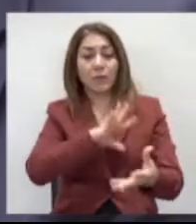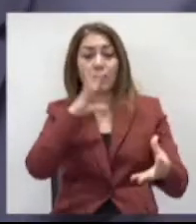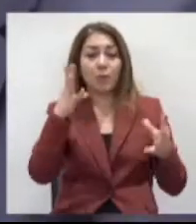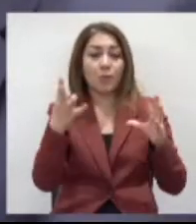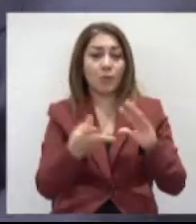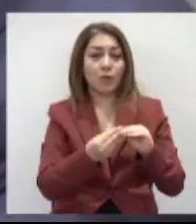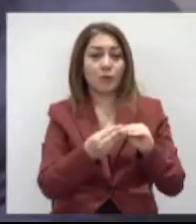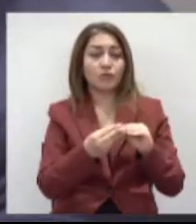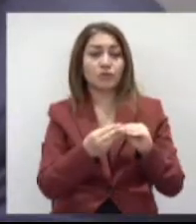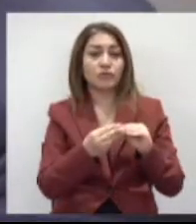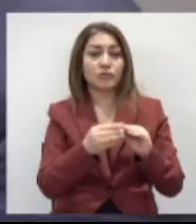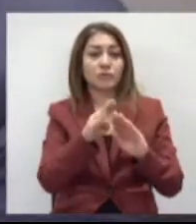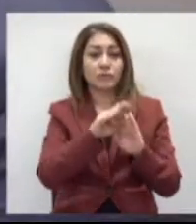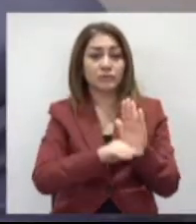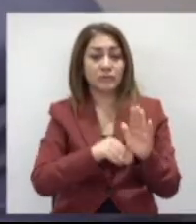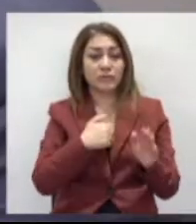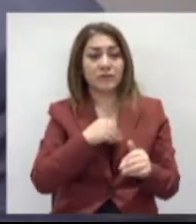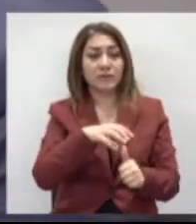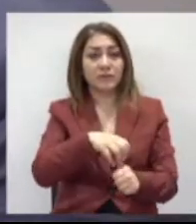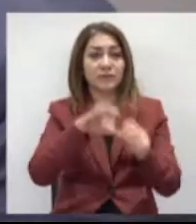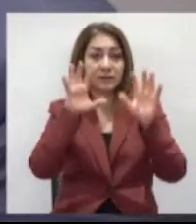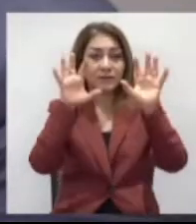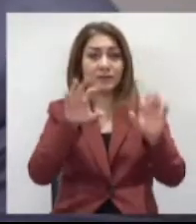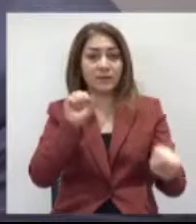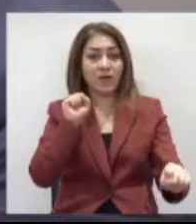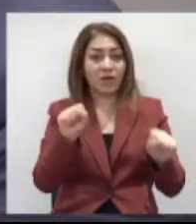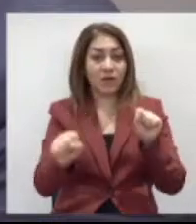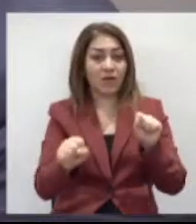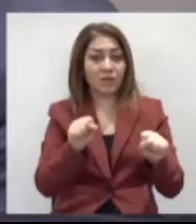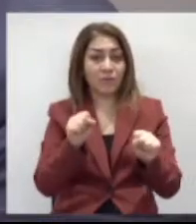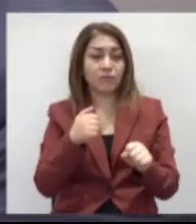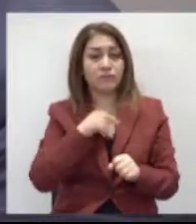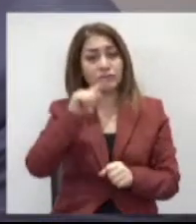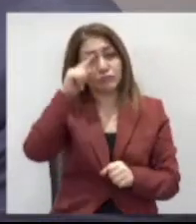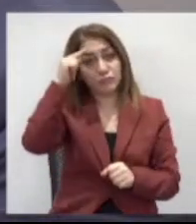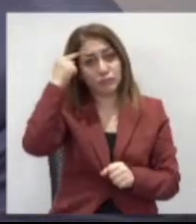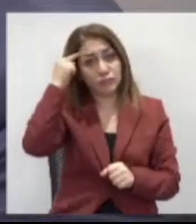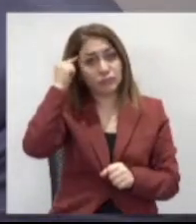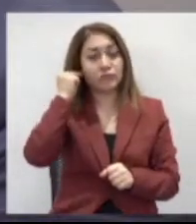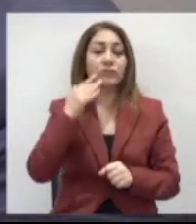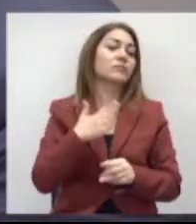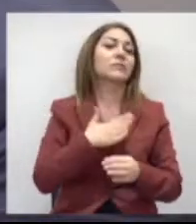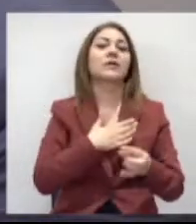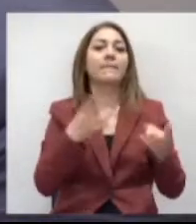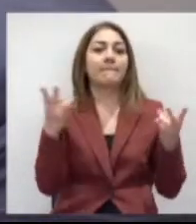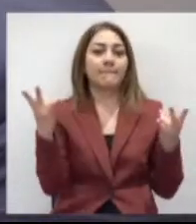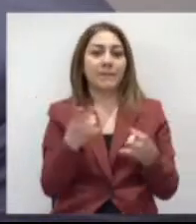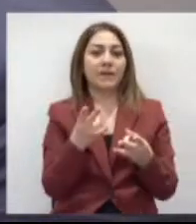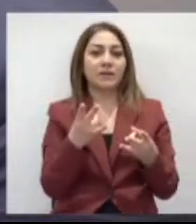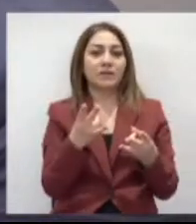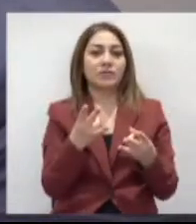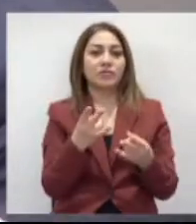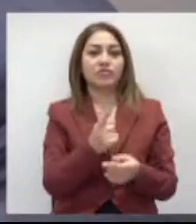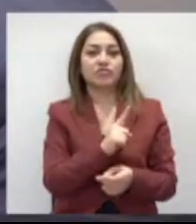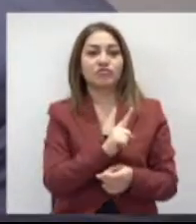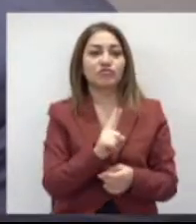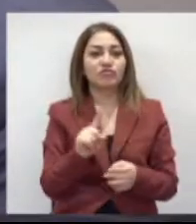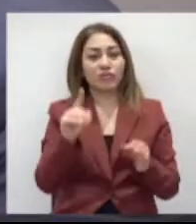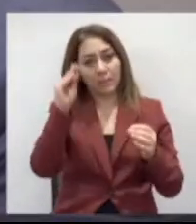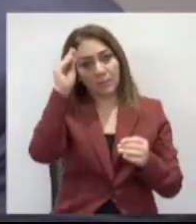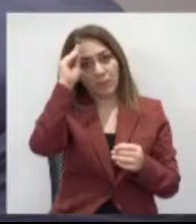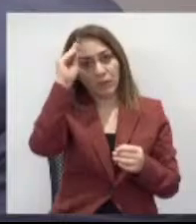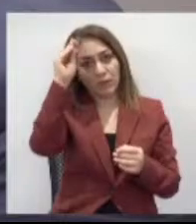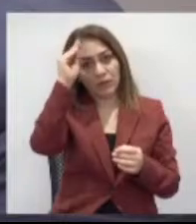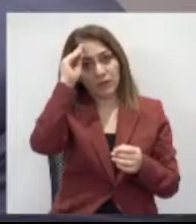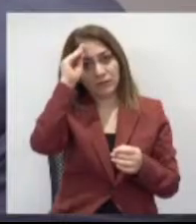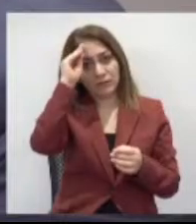ամբողջությամբ է փակում մեր սահմանադրական կարգավորումները, ապա ինձ թվում է մենք պետք է այդ ինչ-որ մի